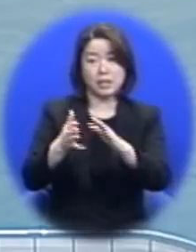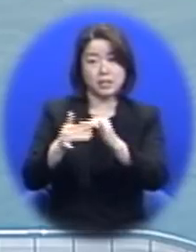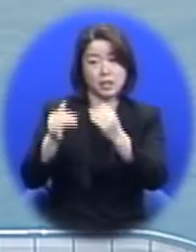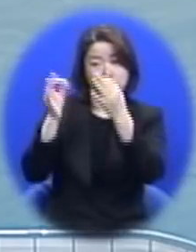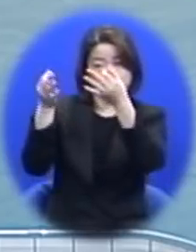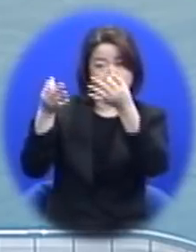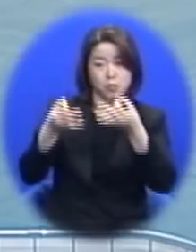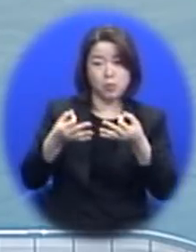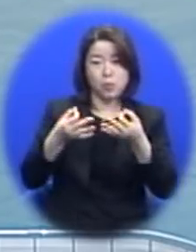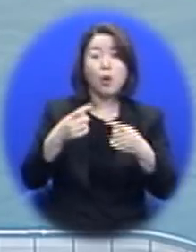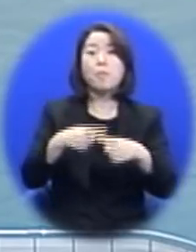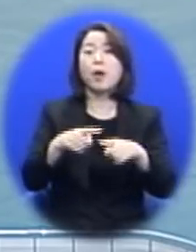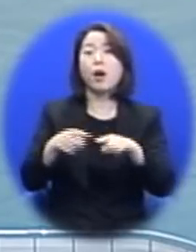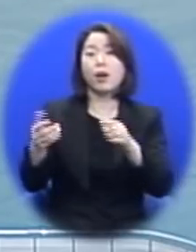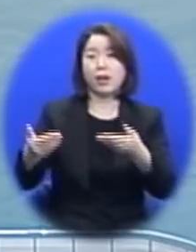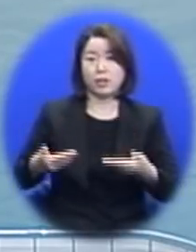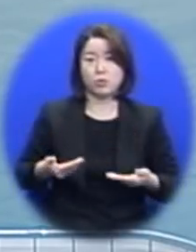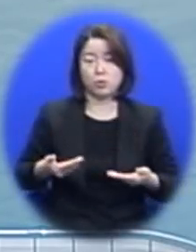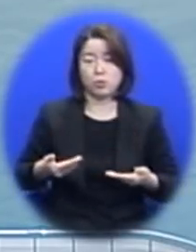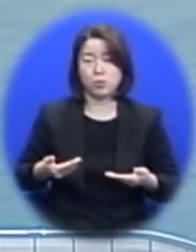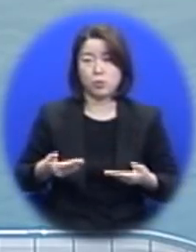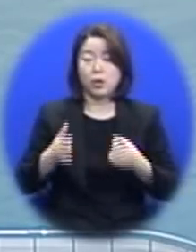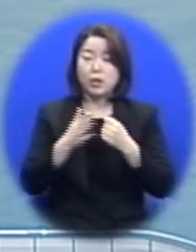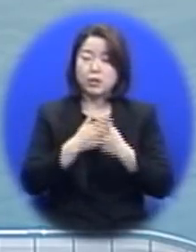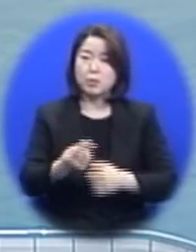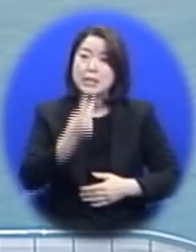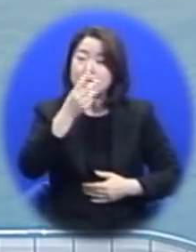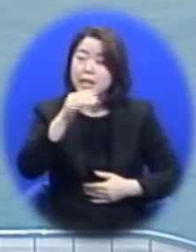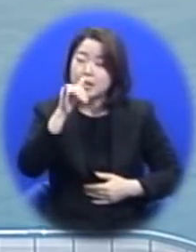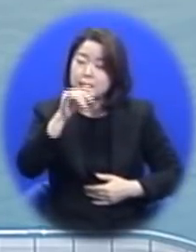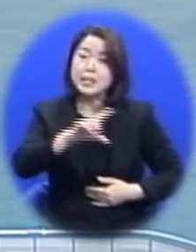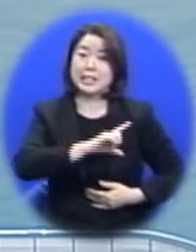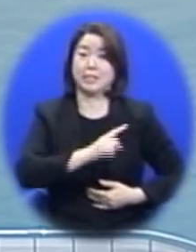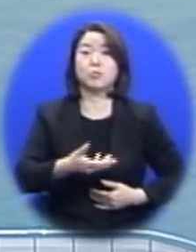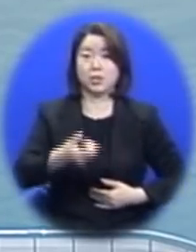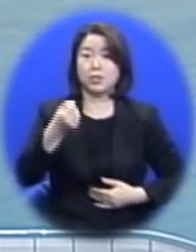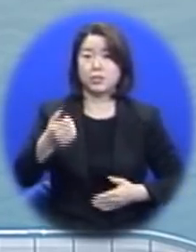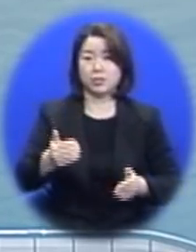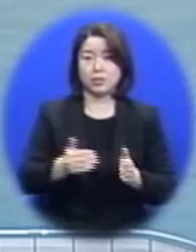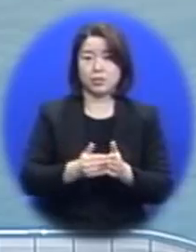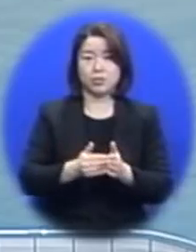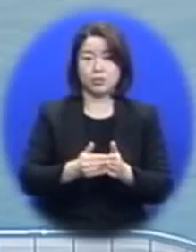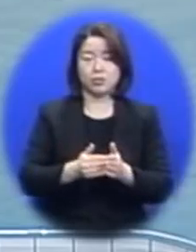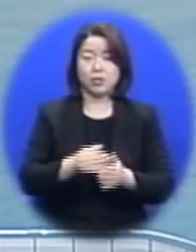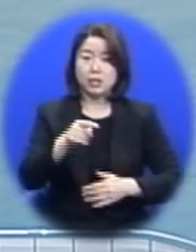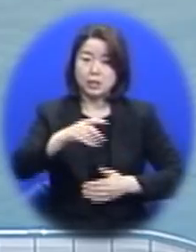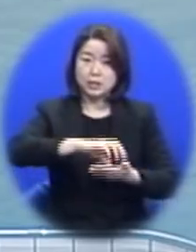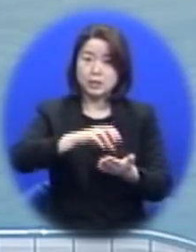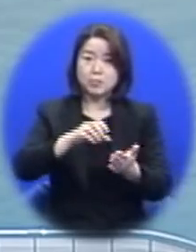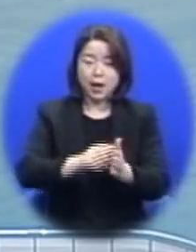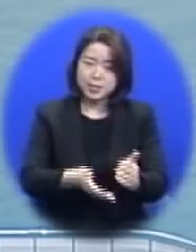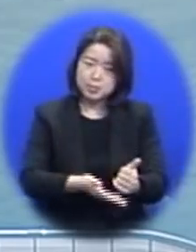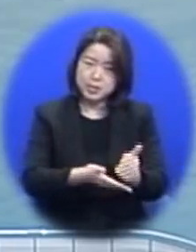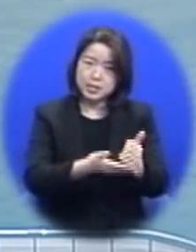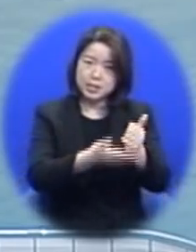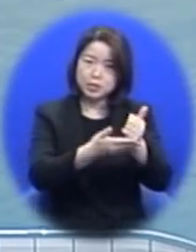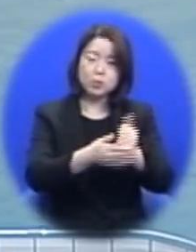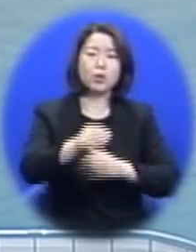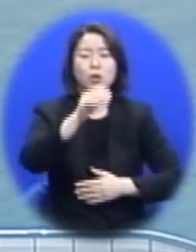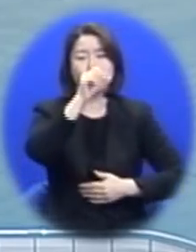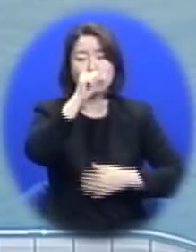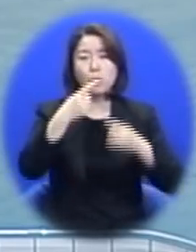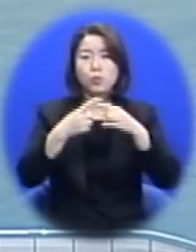겁니다. 그래서 사대교회는 살아있다는 이름을 가졌다는 거예요. 그만큼 칭찬 듣고 좋은